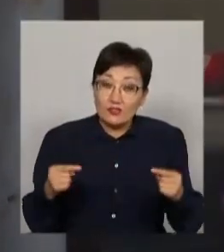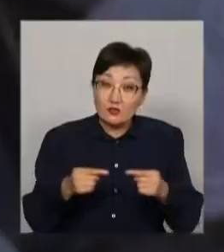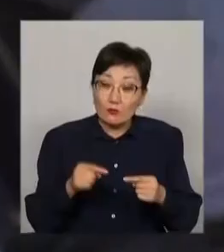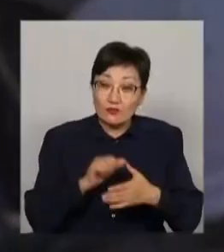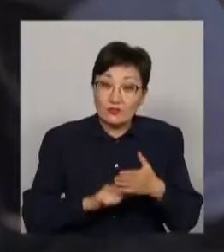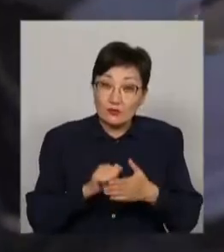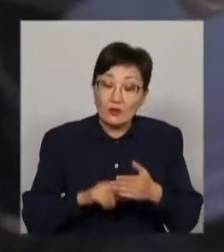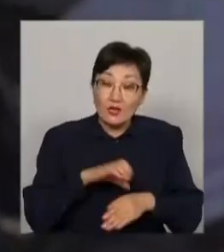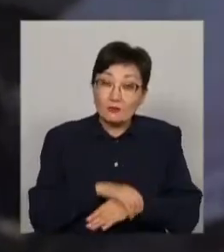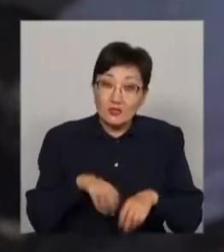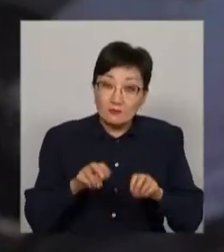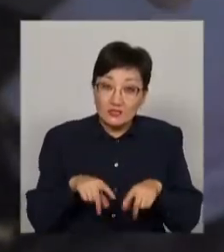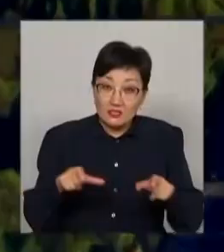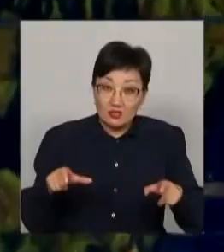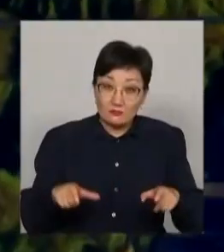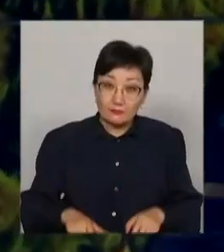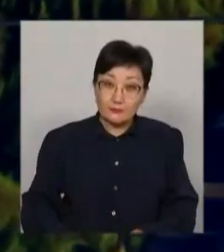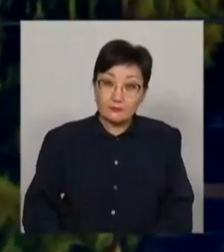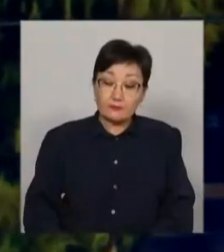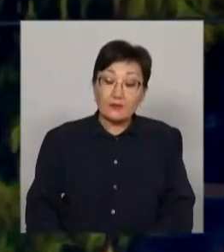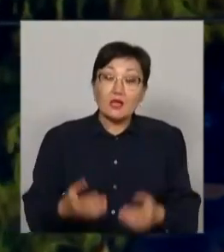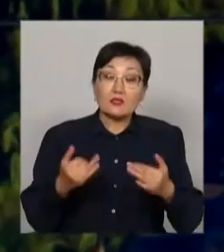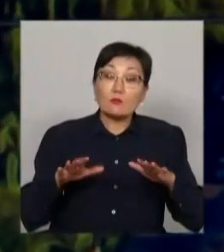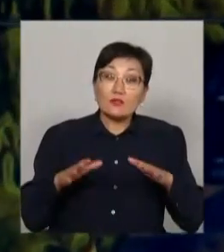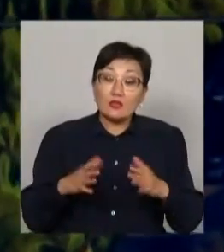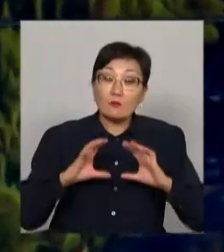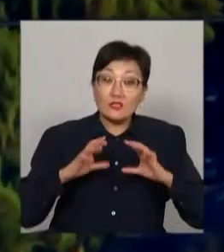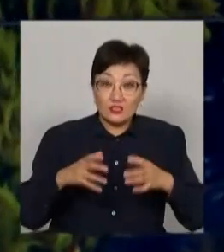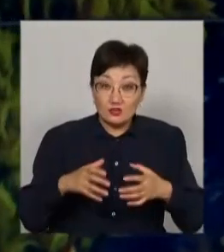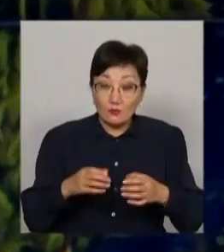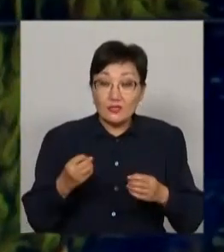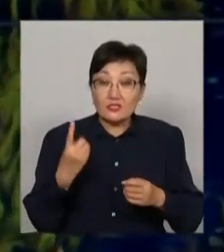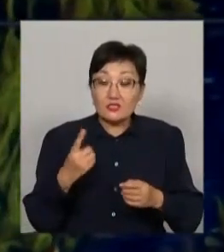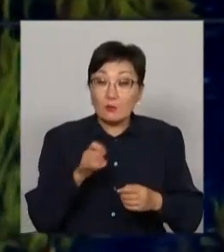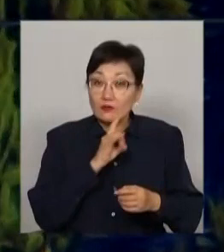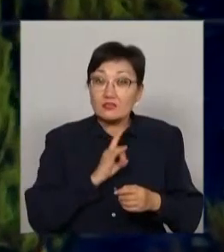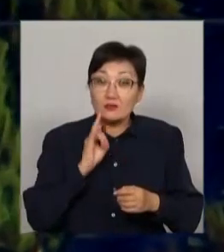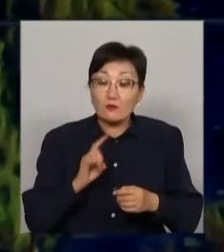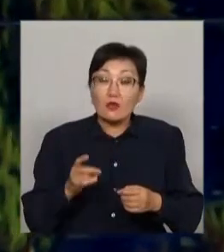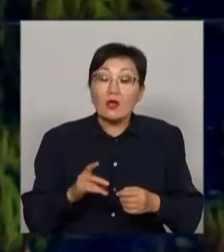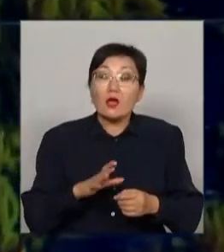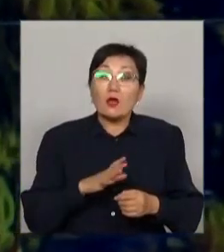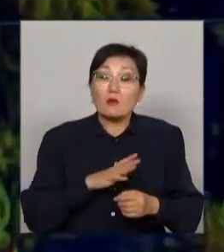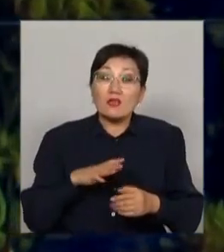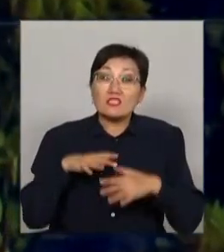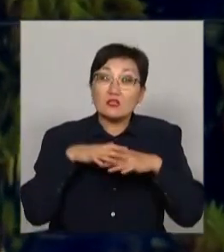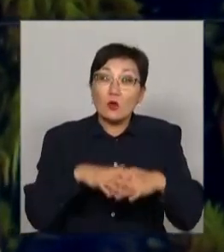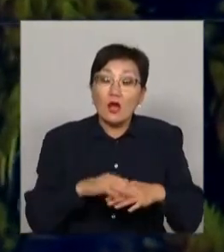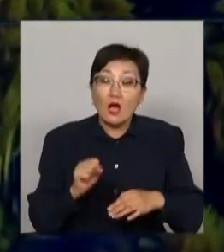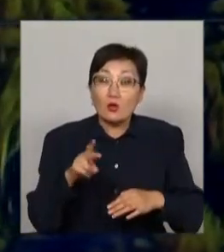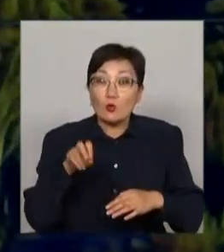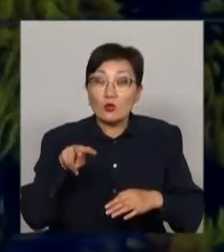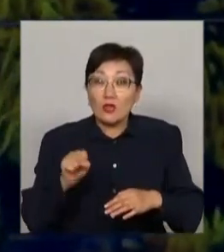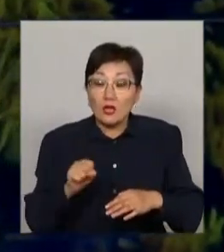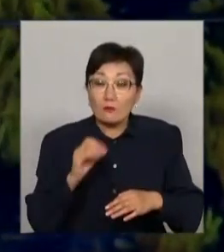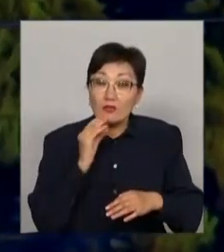причину определят специалисты. А теперь о событиях в мире. Еще одна женщина стала жертвой нападения акулы в